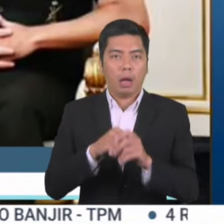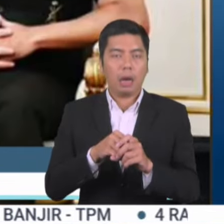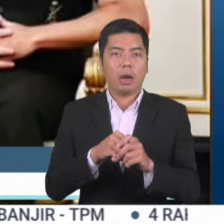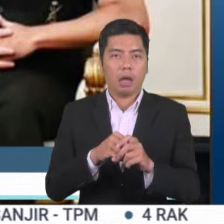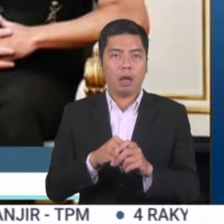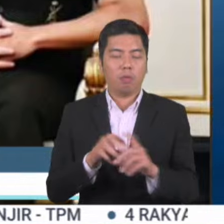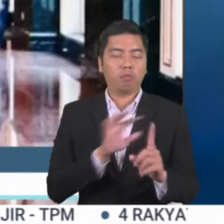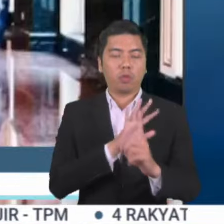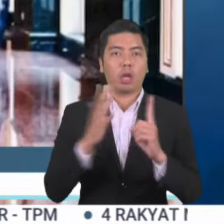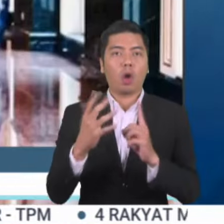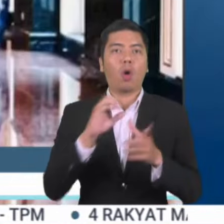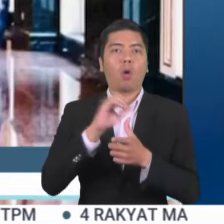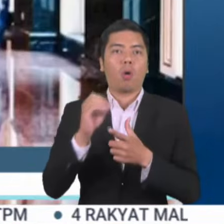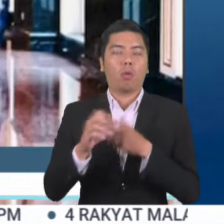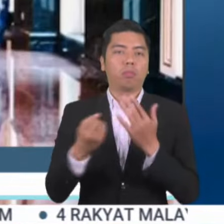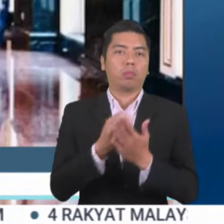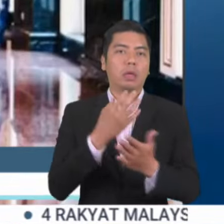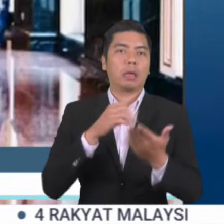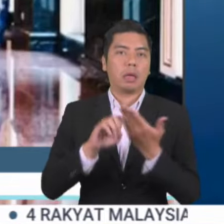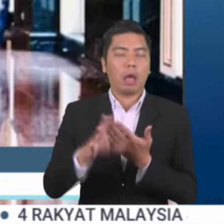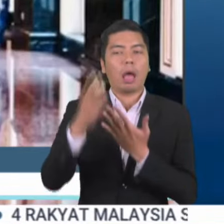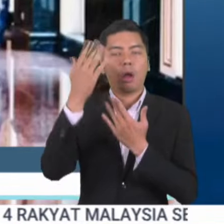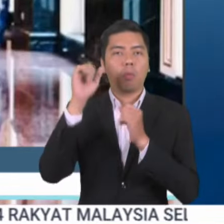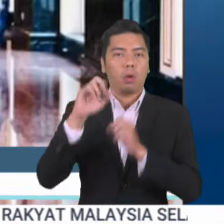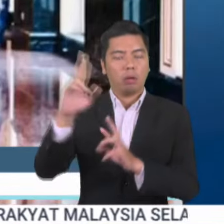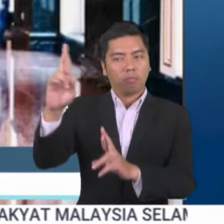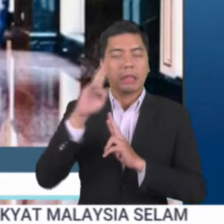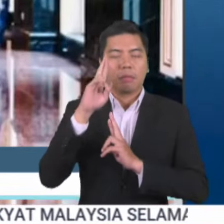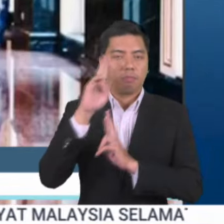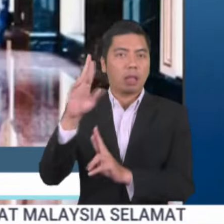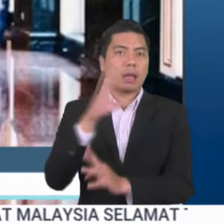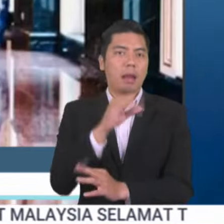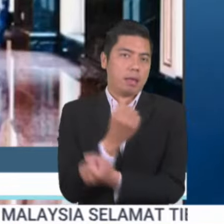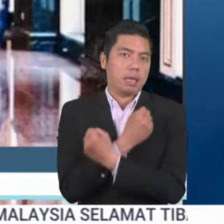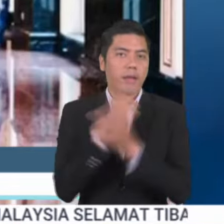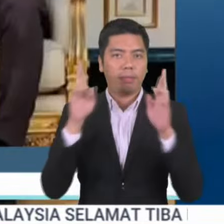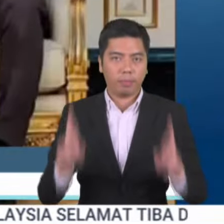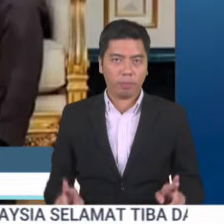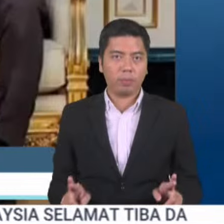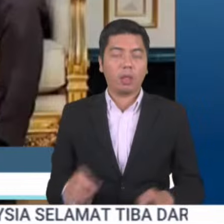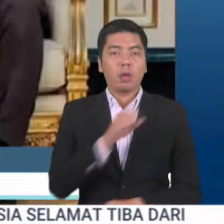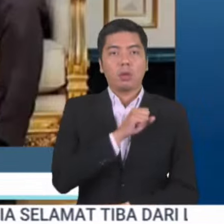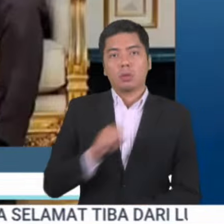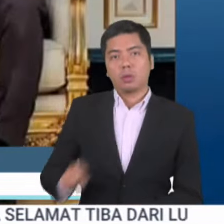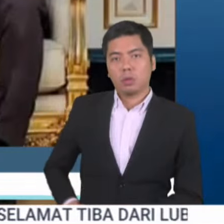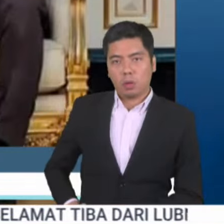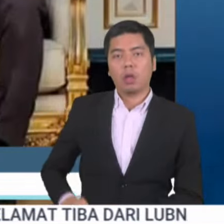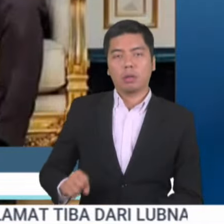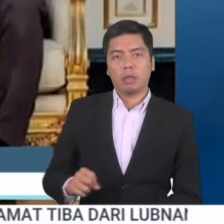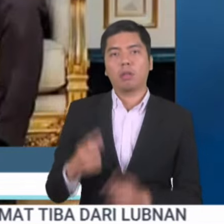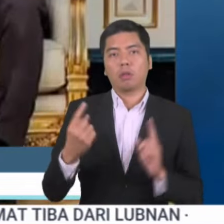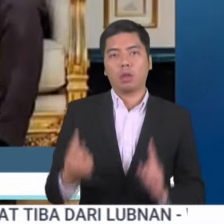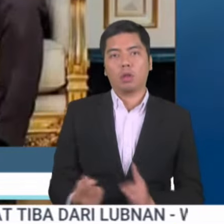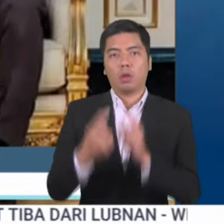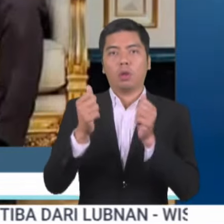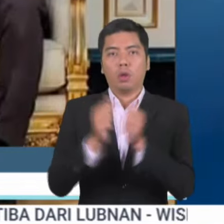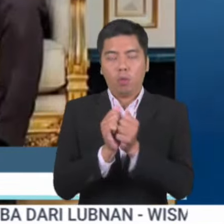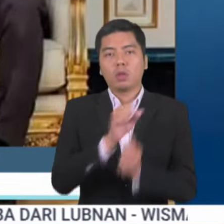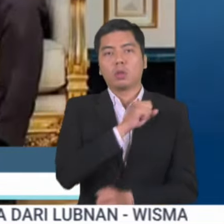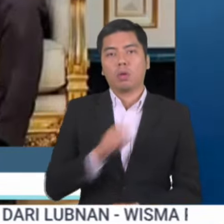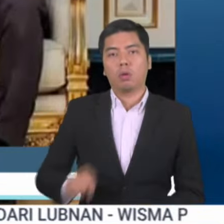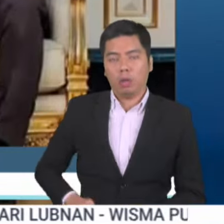khalayak umum ataupun di media sosial supaya dihormati dan disayangi rakyat. Terdahulu Sultan Sharafuddin menerima menghadap pemangku Sultan